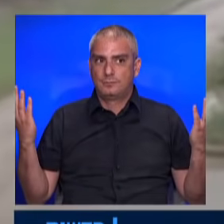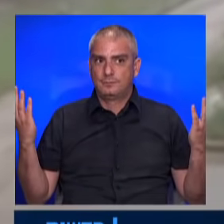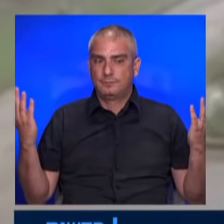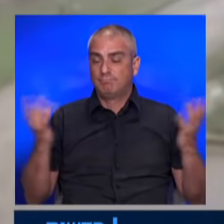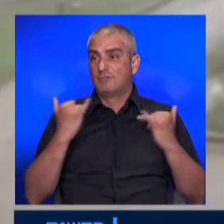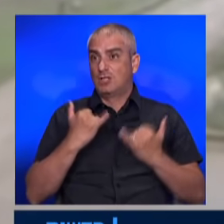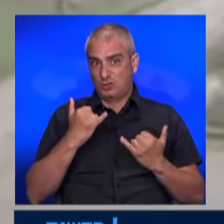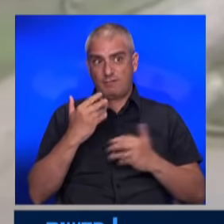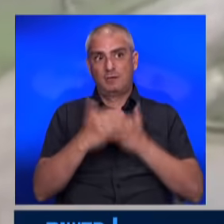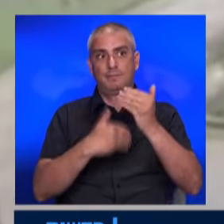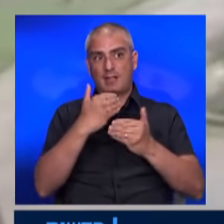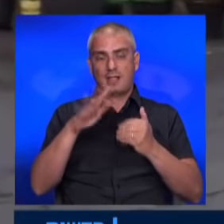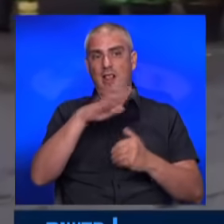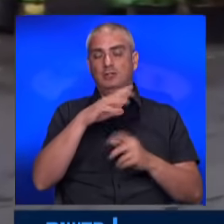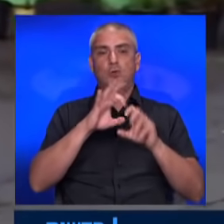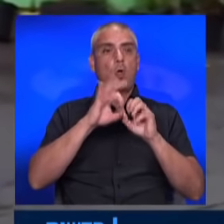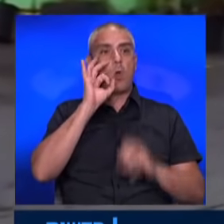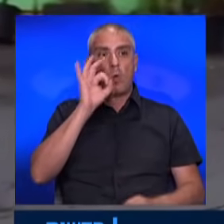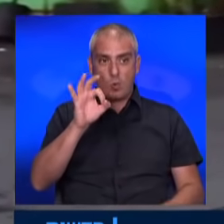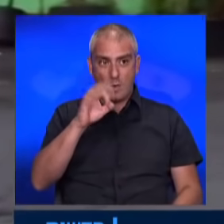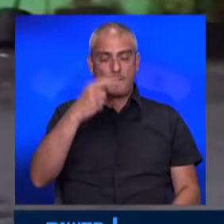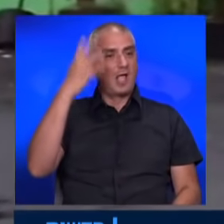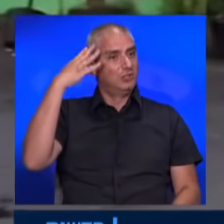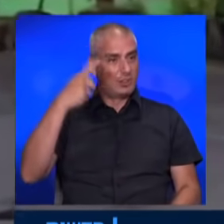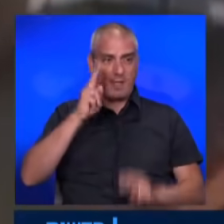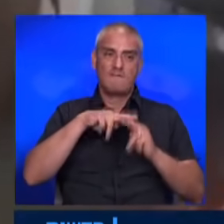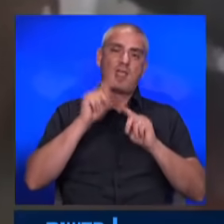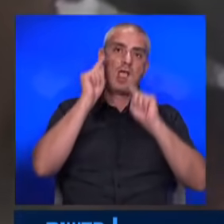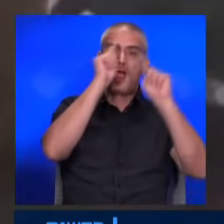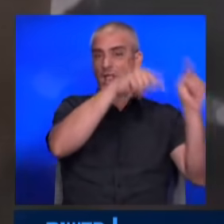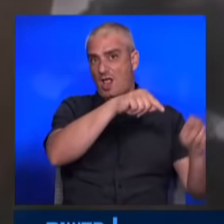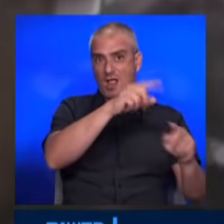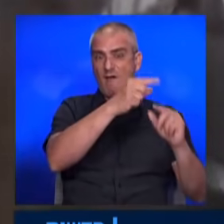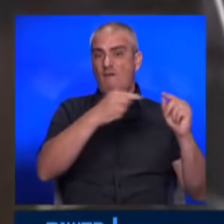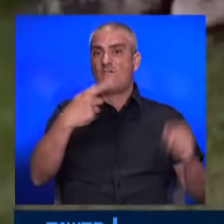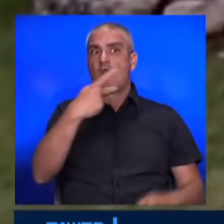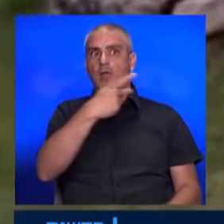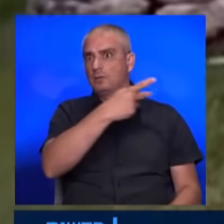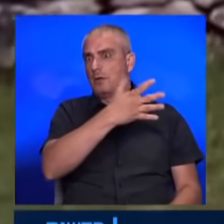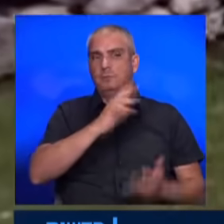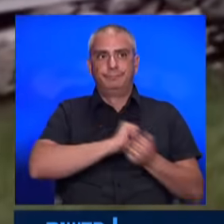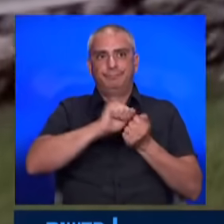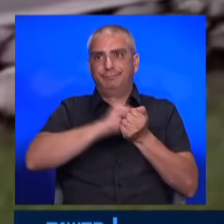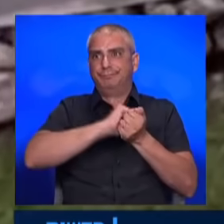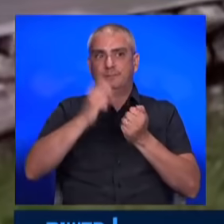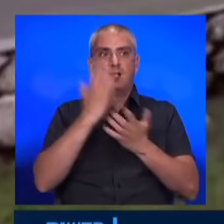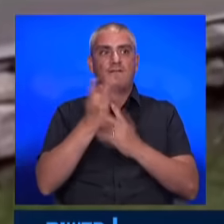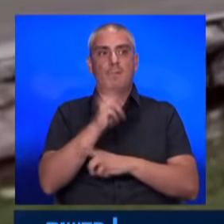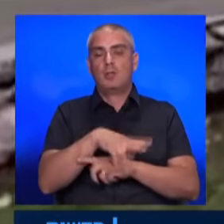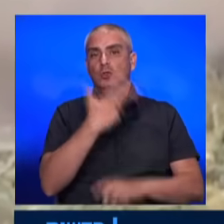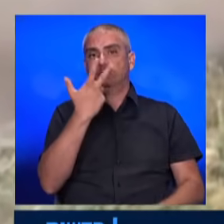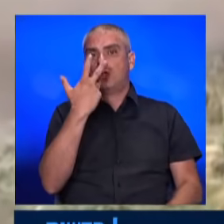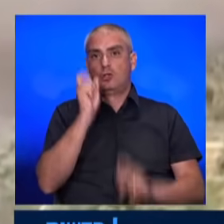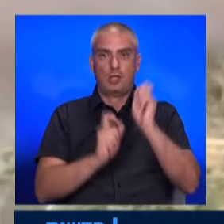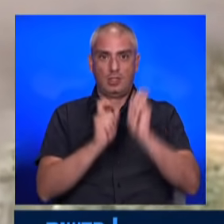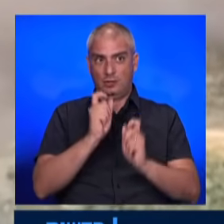כעת היא מתקדמת לכיוון קובה, ג'מייקה, ואחר כך תגיע גם לפלורידה. היא הותירה אחריה הרס רב והביאה למותם של לפחות שלושה בני